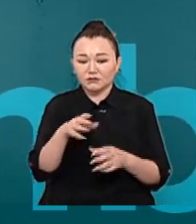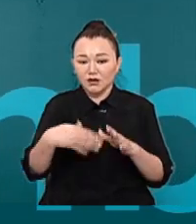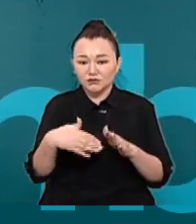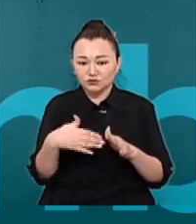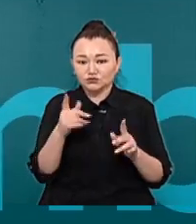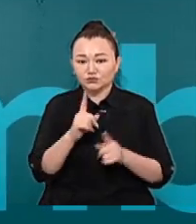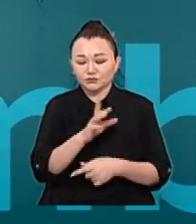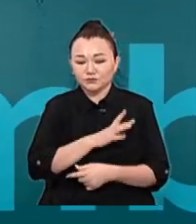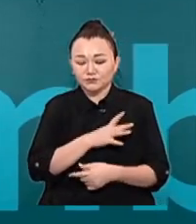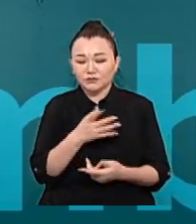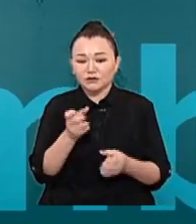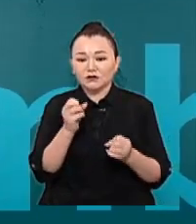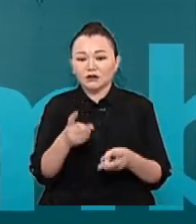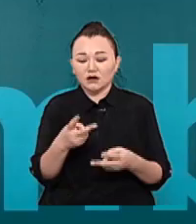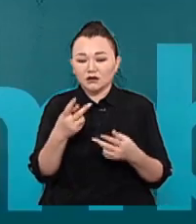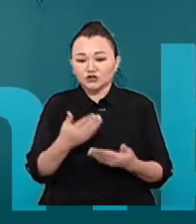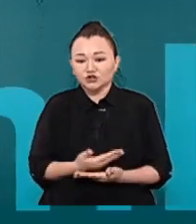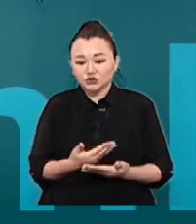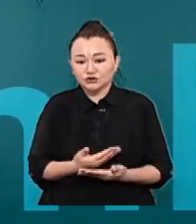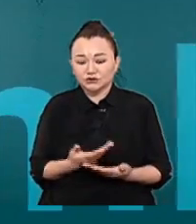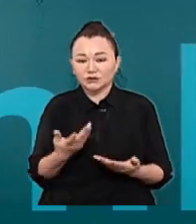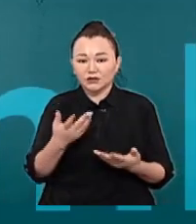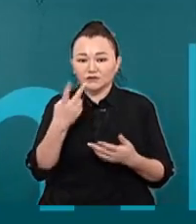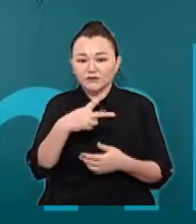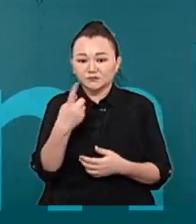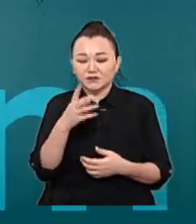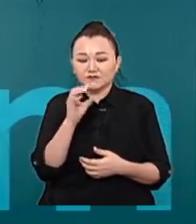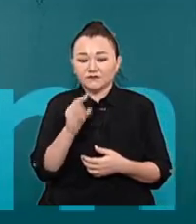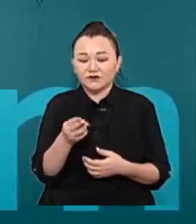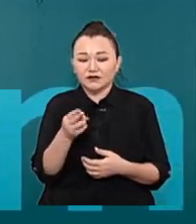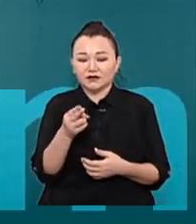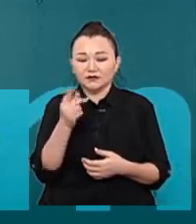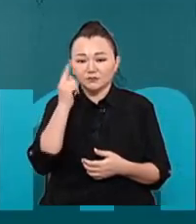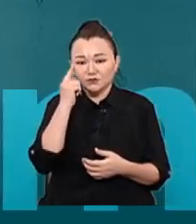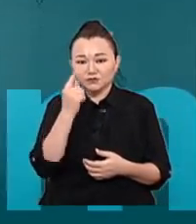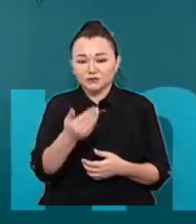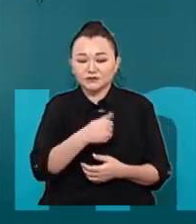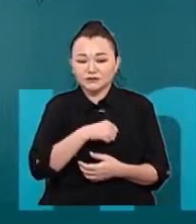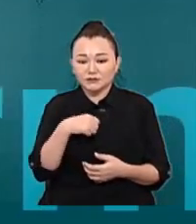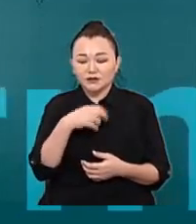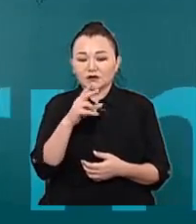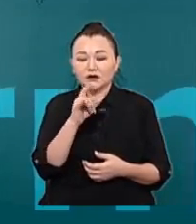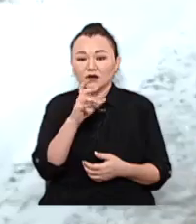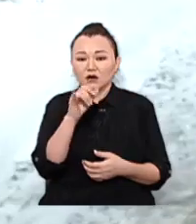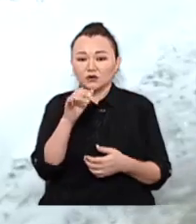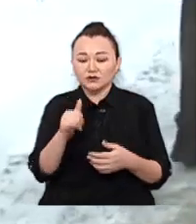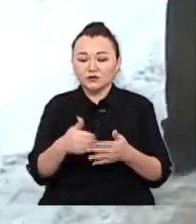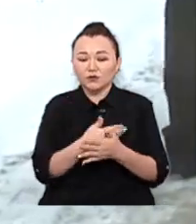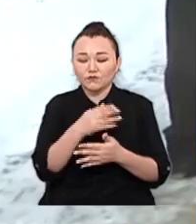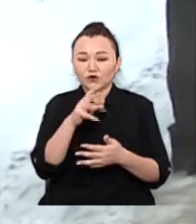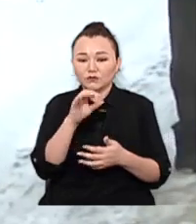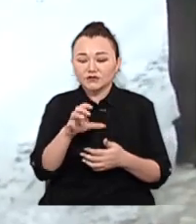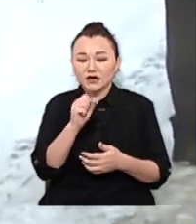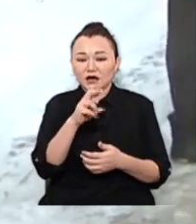мыть. Вот так вот и выживаем до 21 век. Ойлаңызшы. Қырғауылды жаңа тұрмыс ауылдары мен